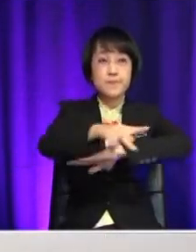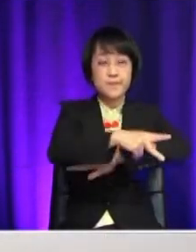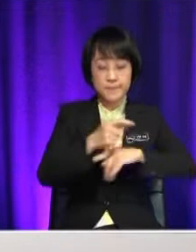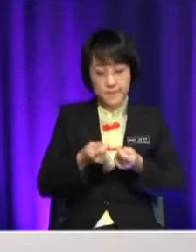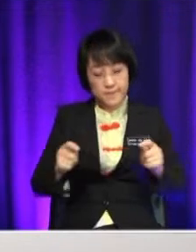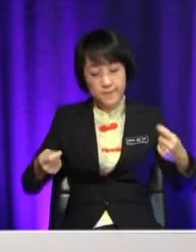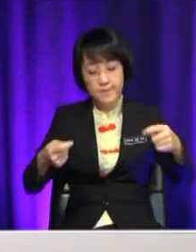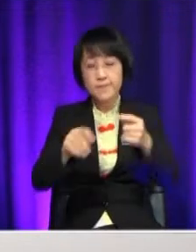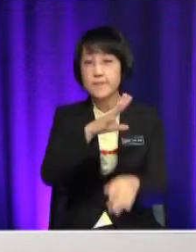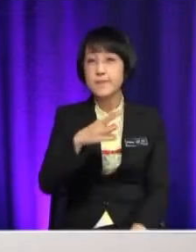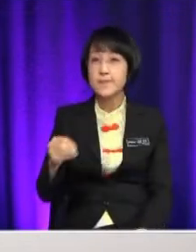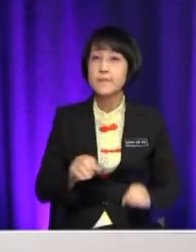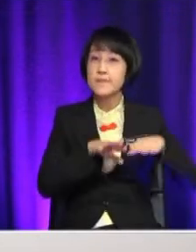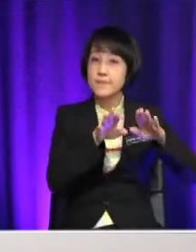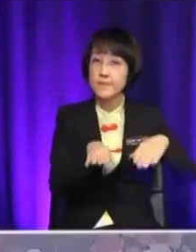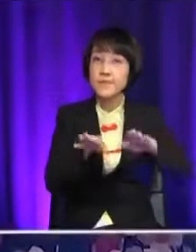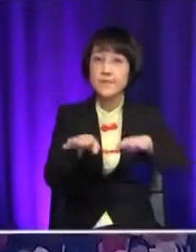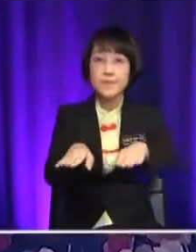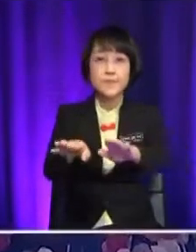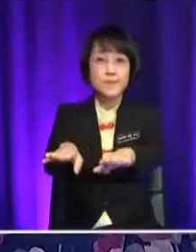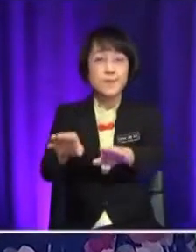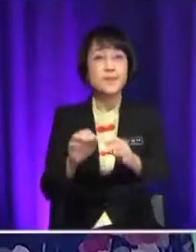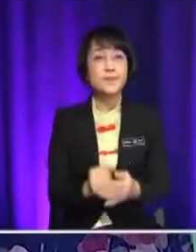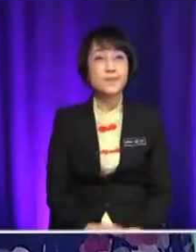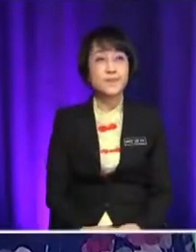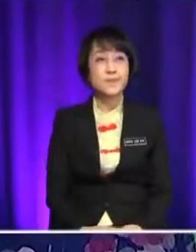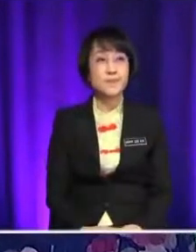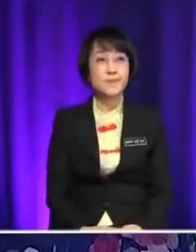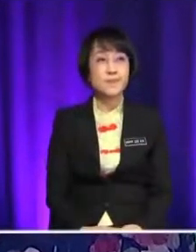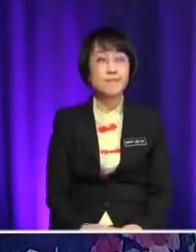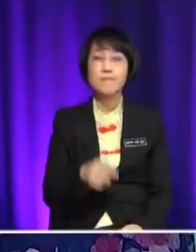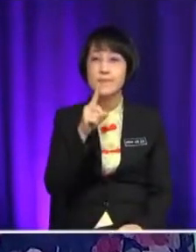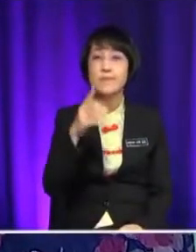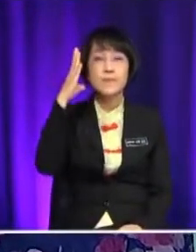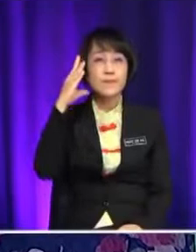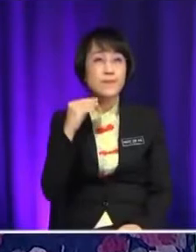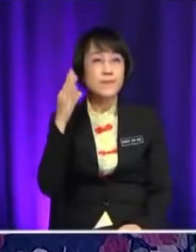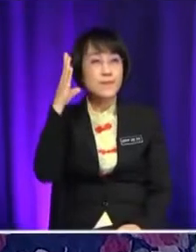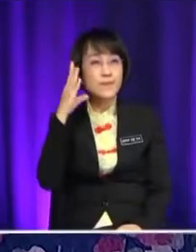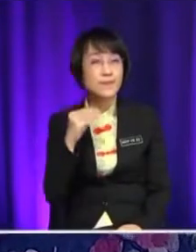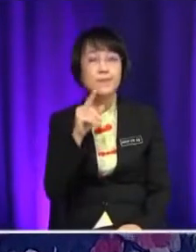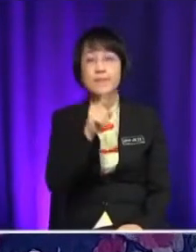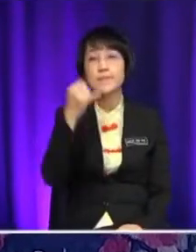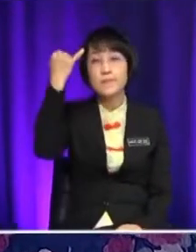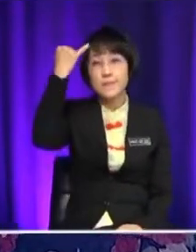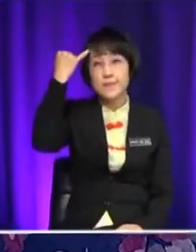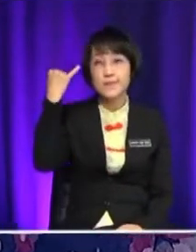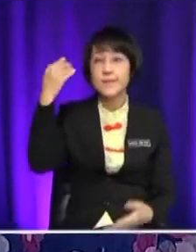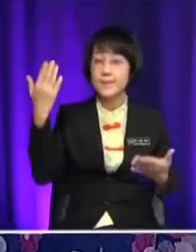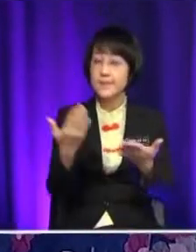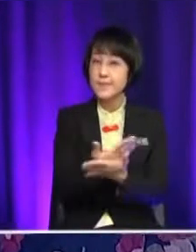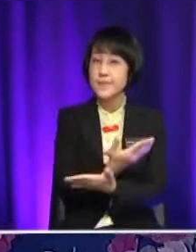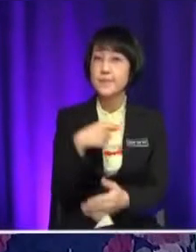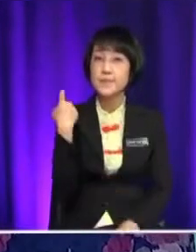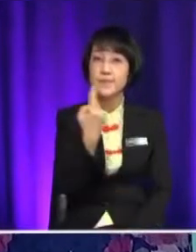sungai. Ini maklumat ni daripada Kamus Dewan lah. Jadi satu pengalaman ataupun satu ilmu baru yang awak dapat pada hari